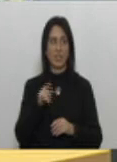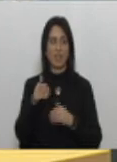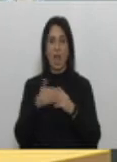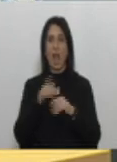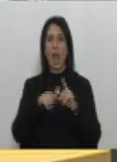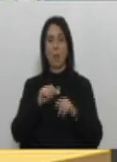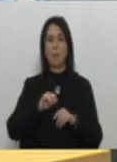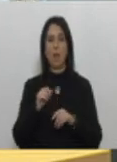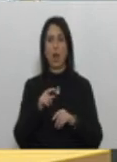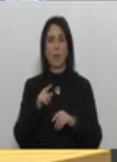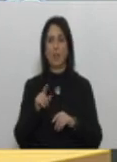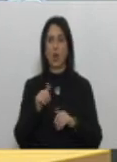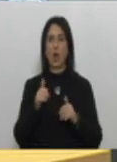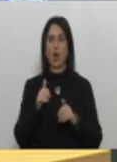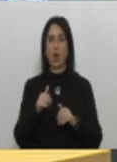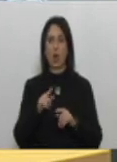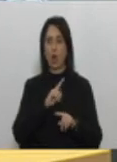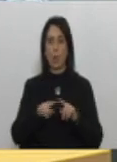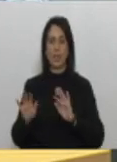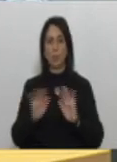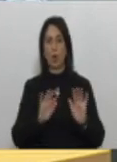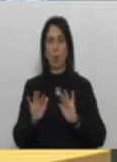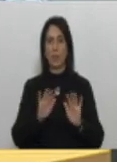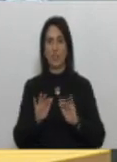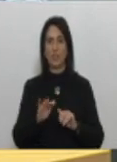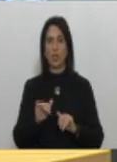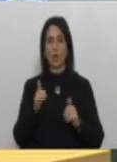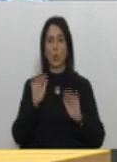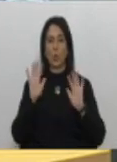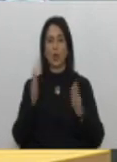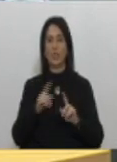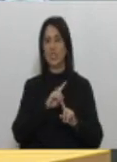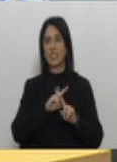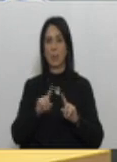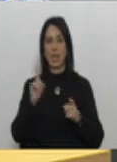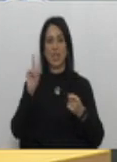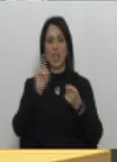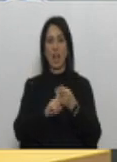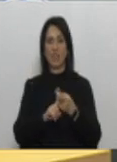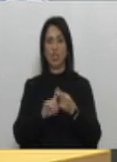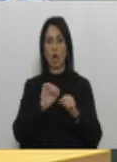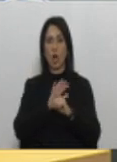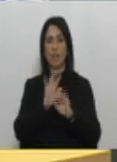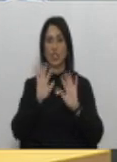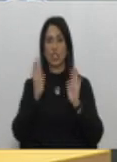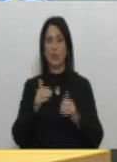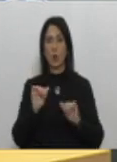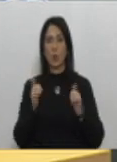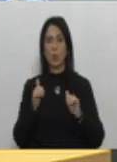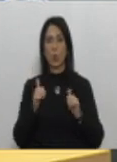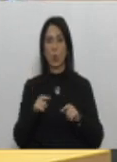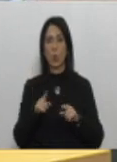ახლობლებისგან, მეგობრებისგან, როგორ ოპერატიულად მოქმედებენ, როგორ ხდება სწრაფად დაკავშირება COVID-ის შემთხვევაში და